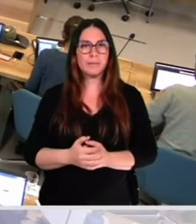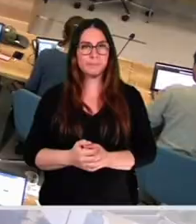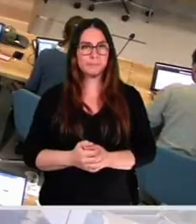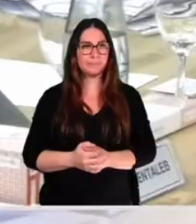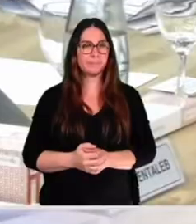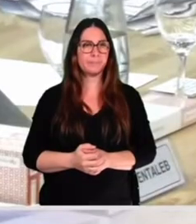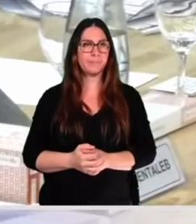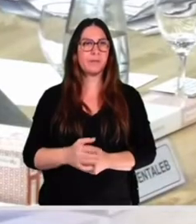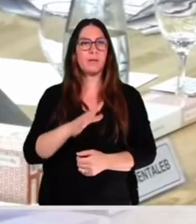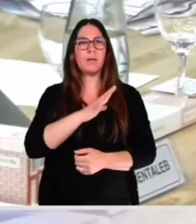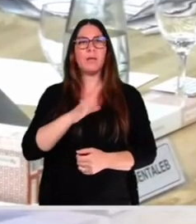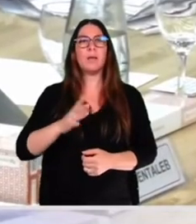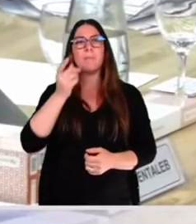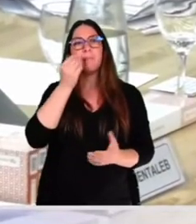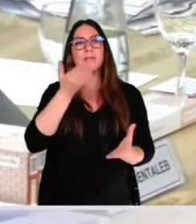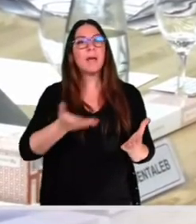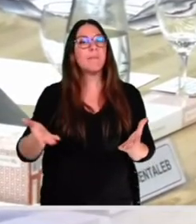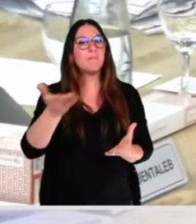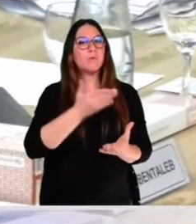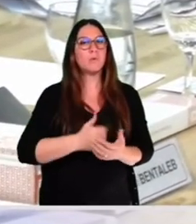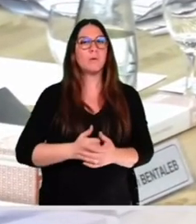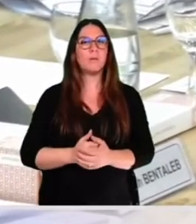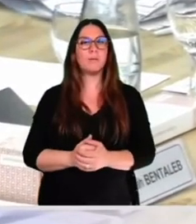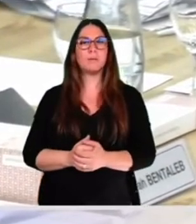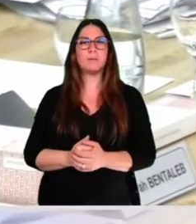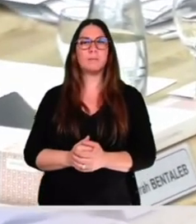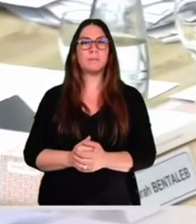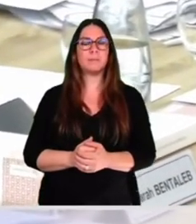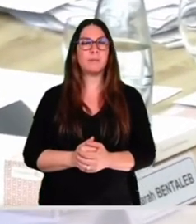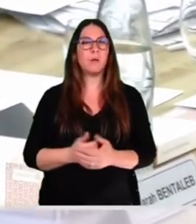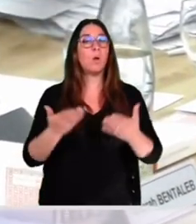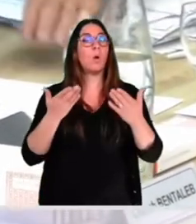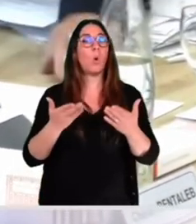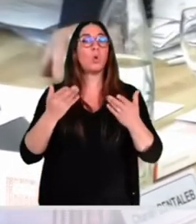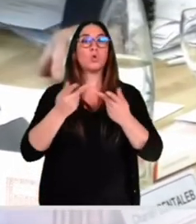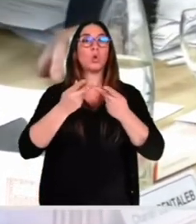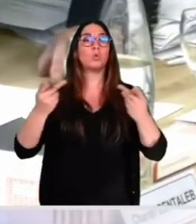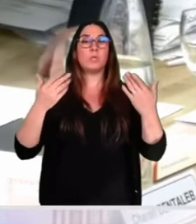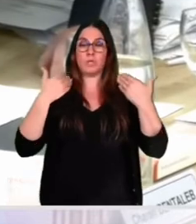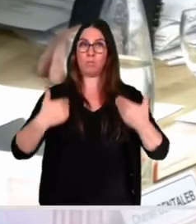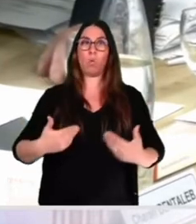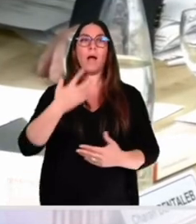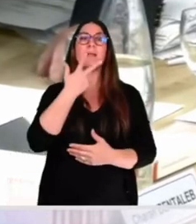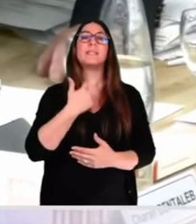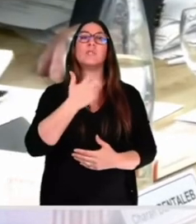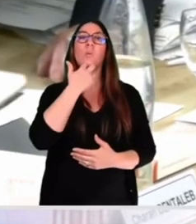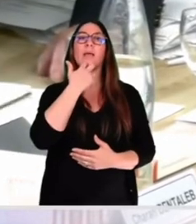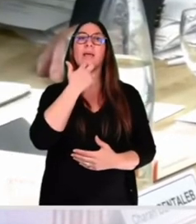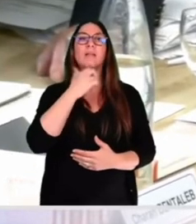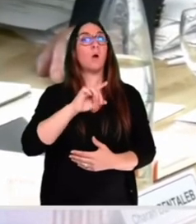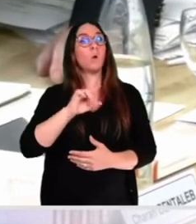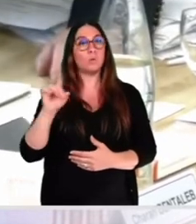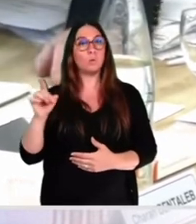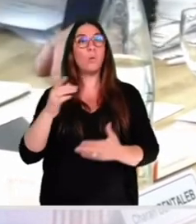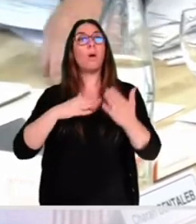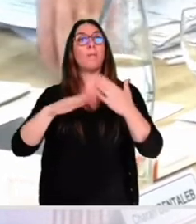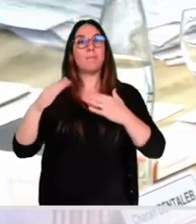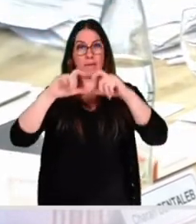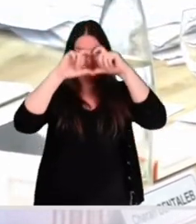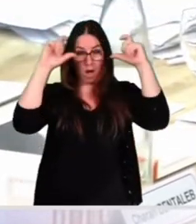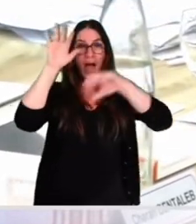Monsieur le maire, mesdames et messieurs les élus, je m'adresse à vous aujourd'hui non pas en simple citoyenne, mais en tant qu'architecte